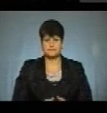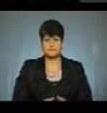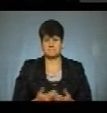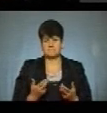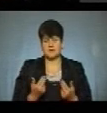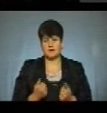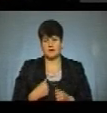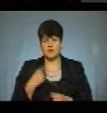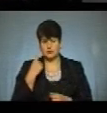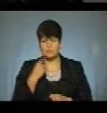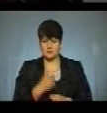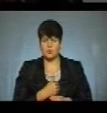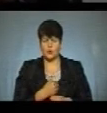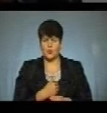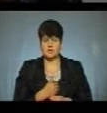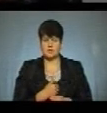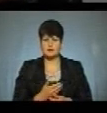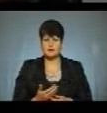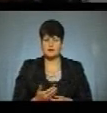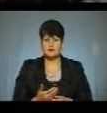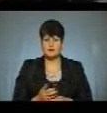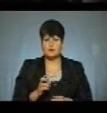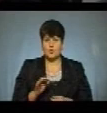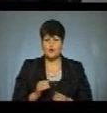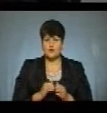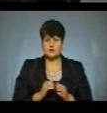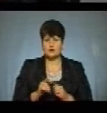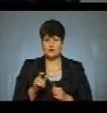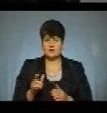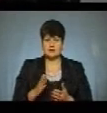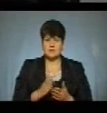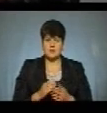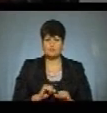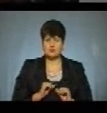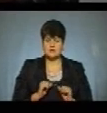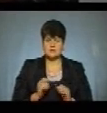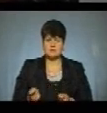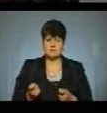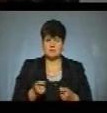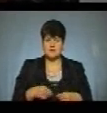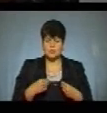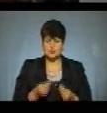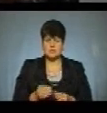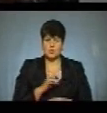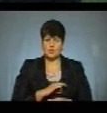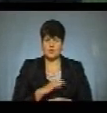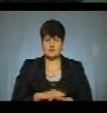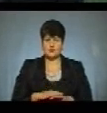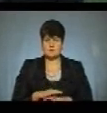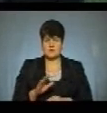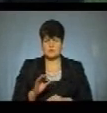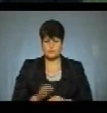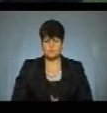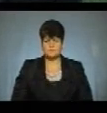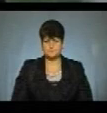так, я думаю, я би хотіла, бо кожна людина має постаратися приносити якусь користь в суспільство.